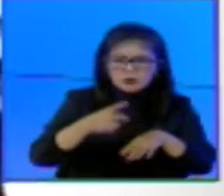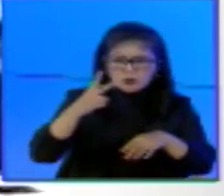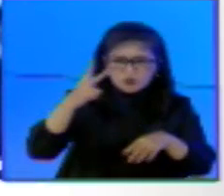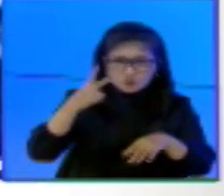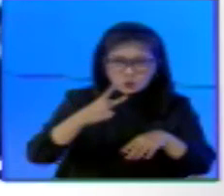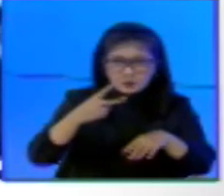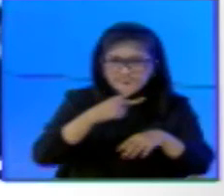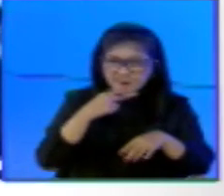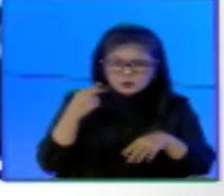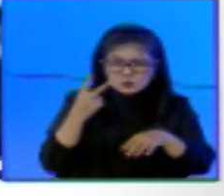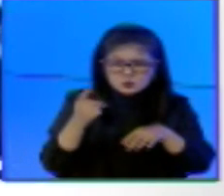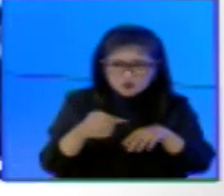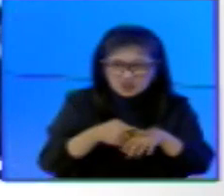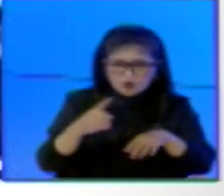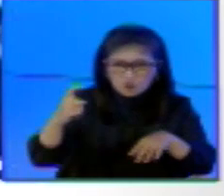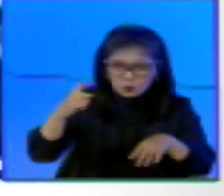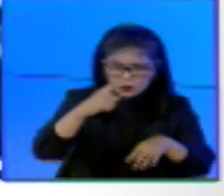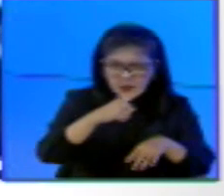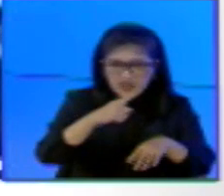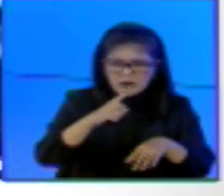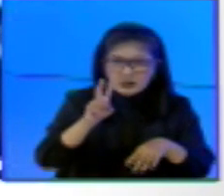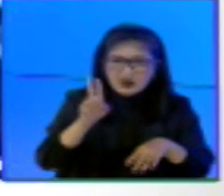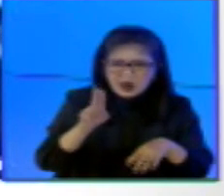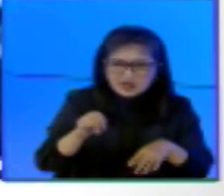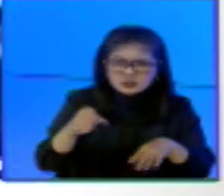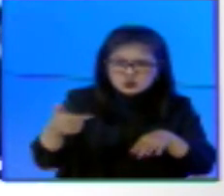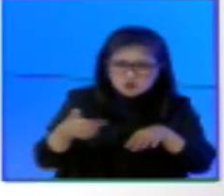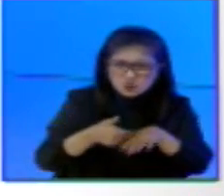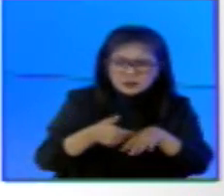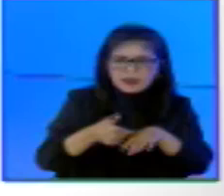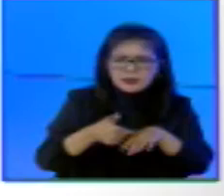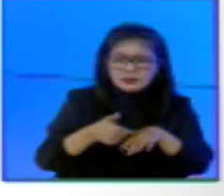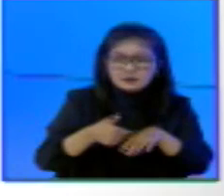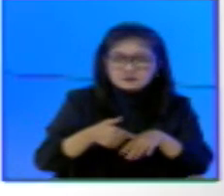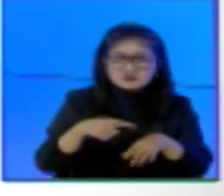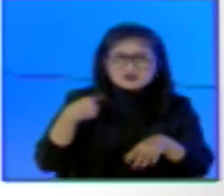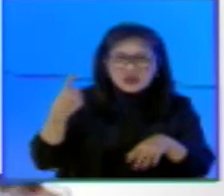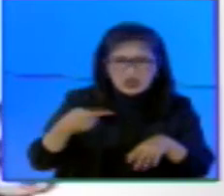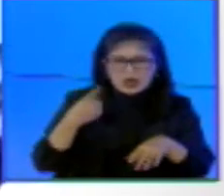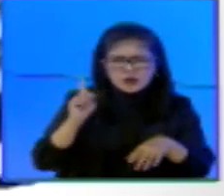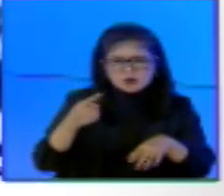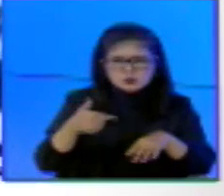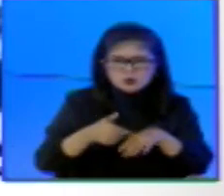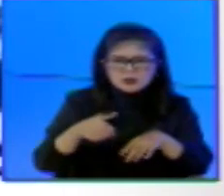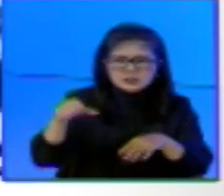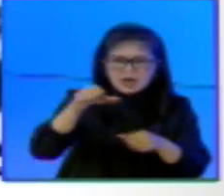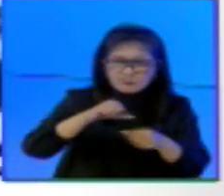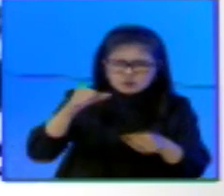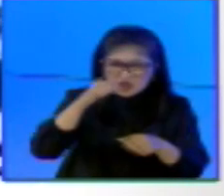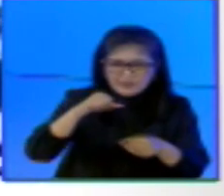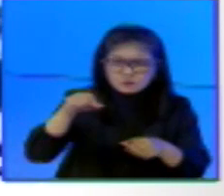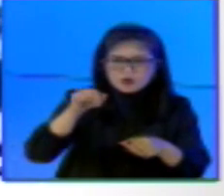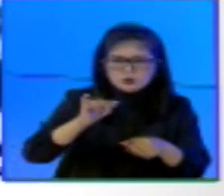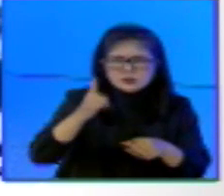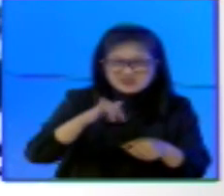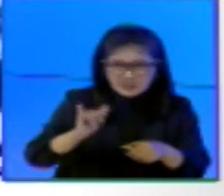corona lalu beberapa saat setelahnya ferret disuntik virus. Dan formula terakhir, menyuntikkan rempah-rempah atau pon-pon dan virus secara bersamaan ke